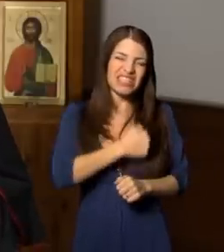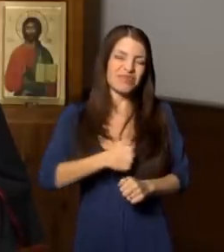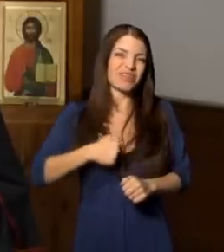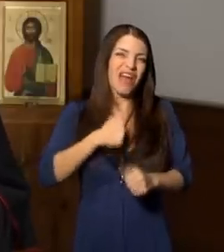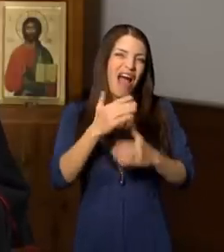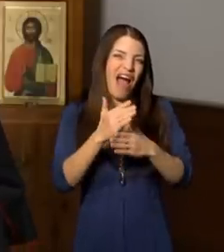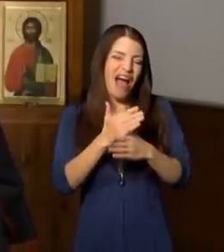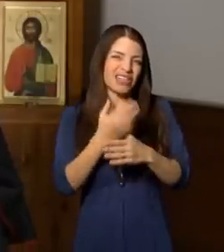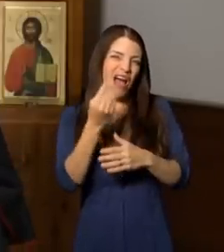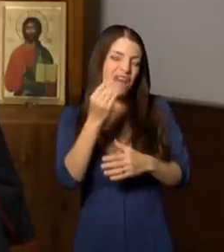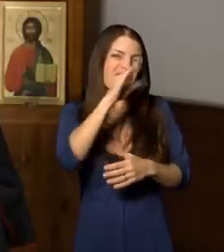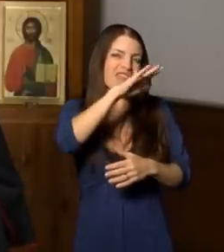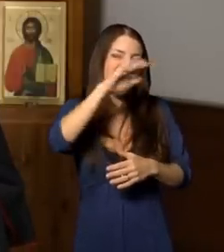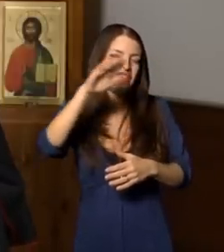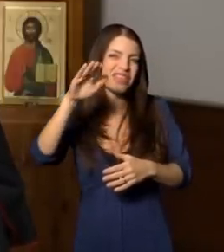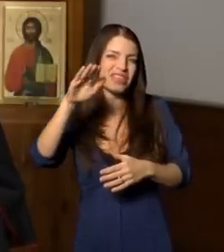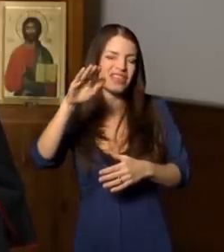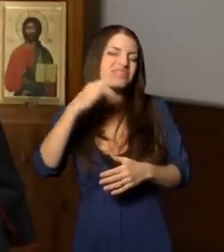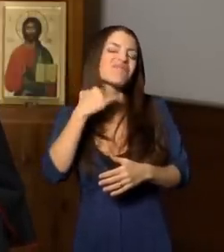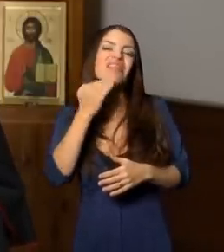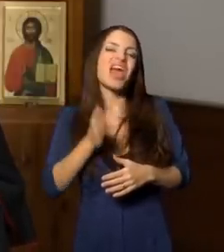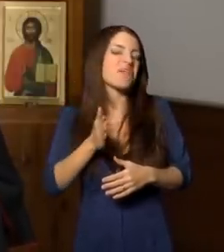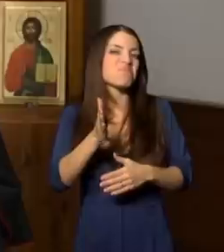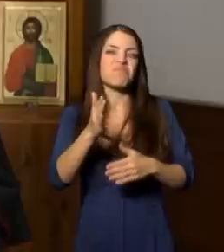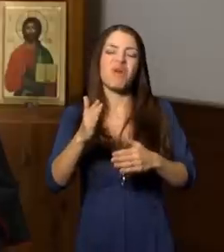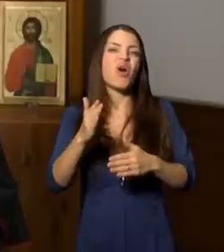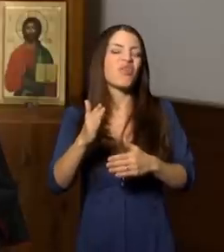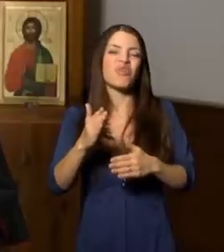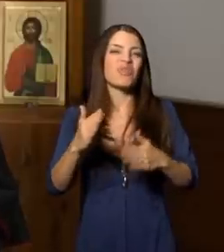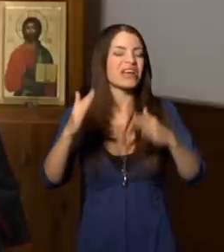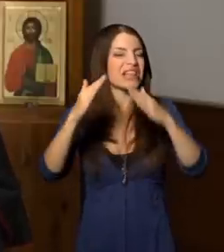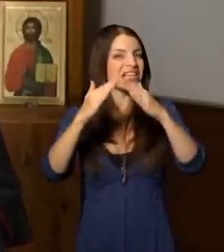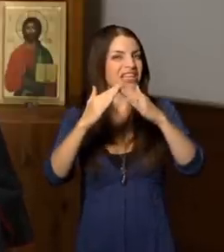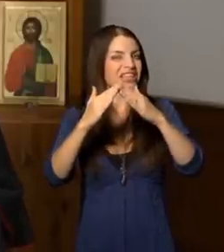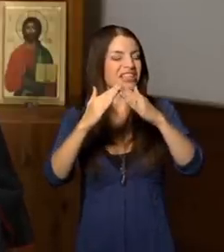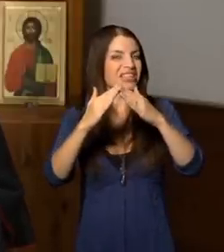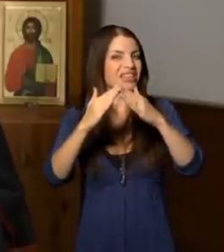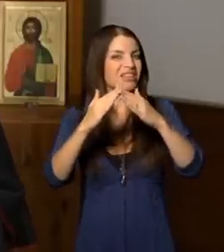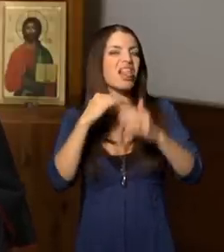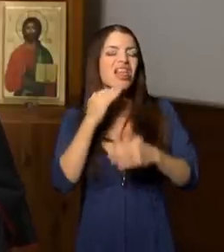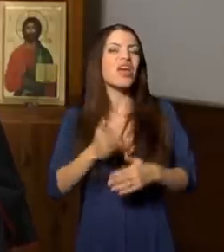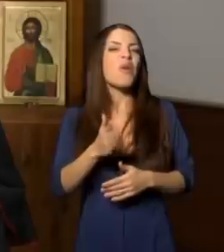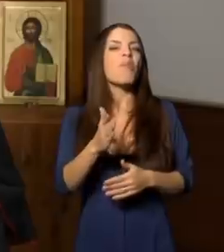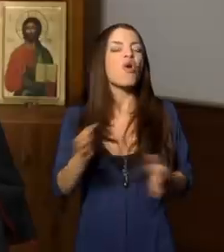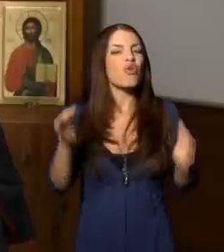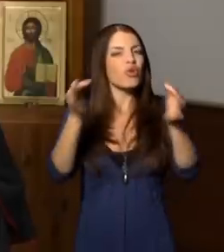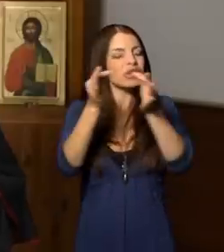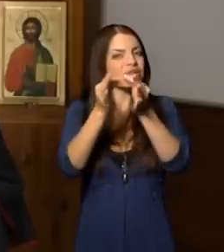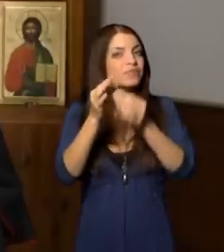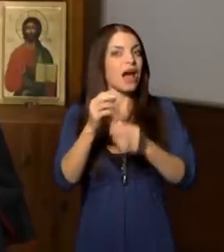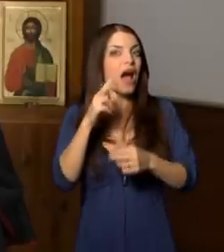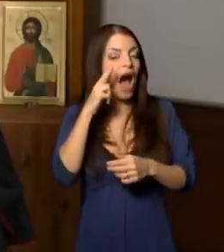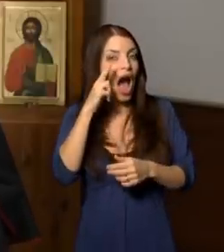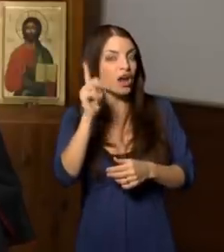Jiddispjaċina li hemm diversi fosna li qegħdin jinqataw mill-komunità nisranija u mill-Quddiesa.